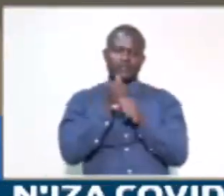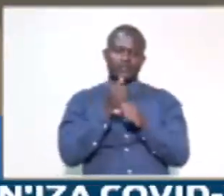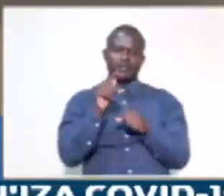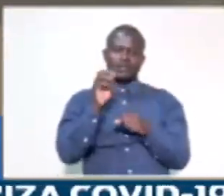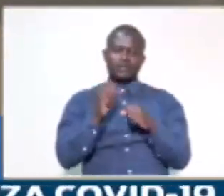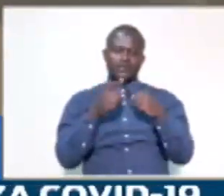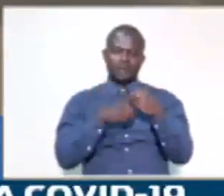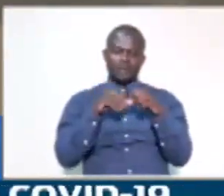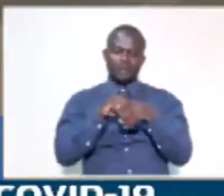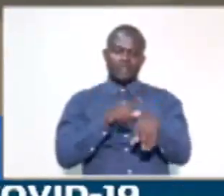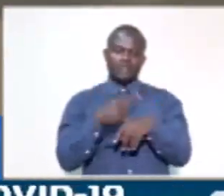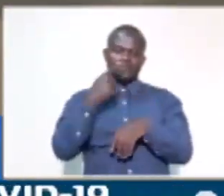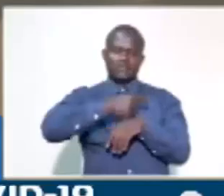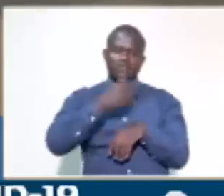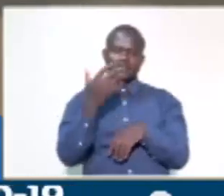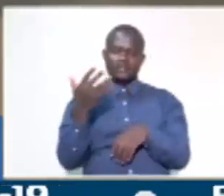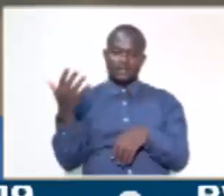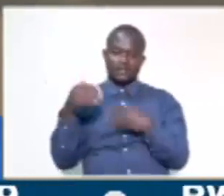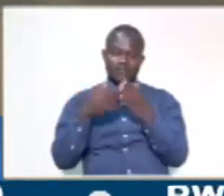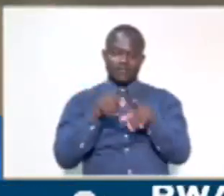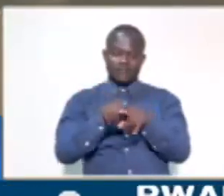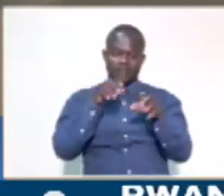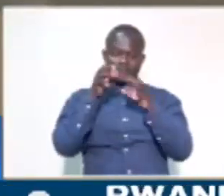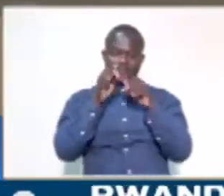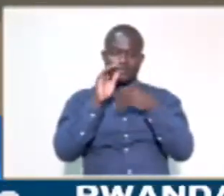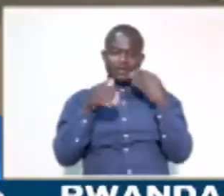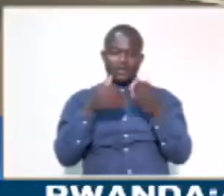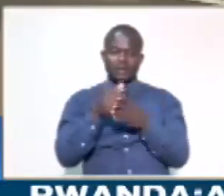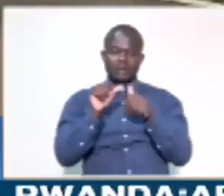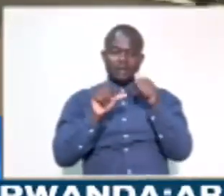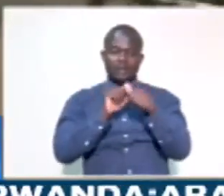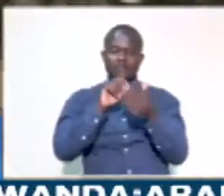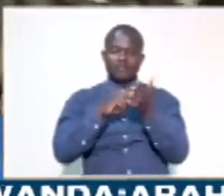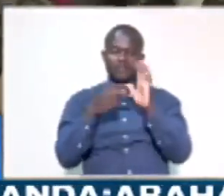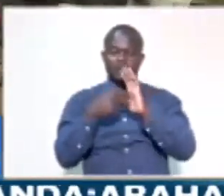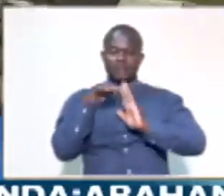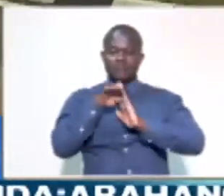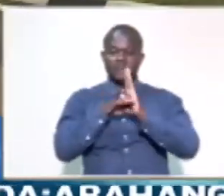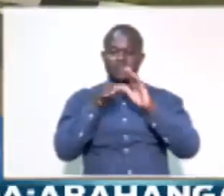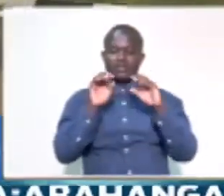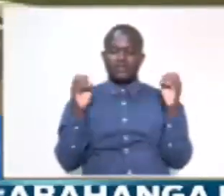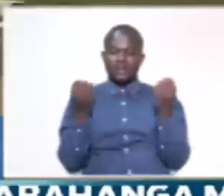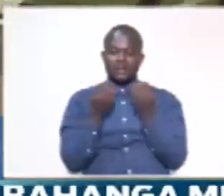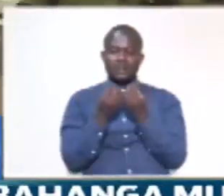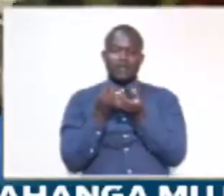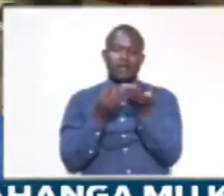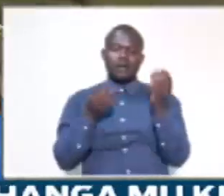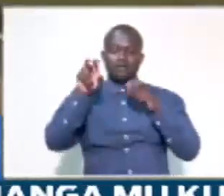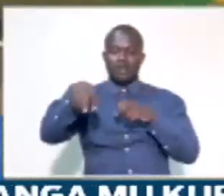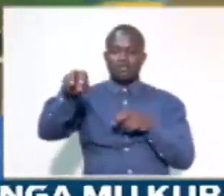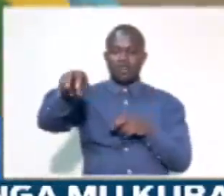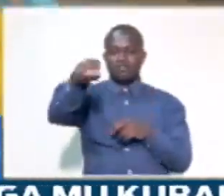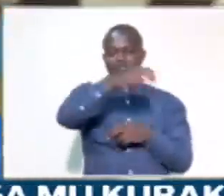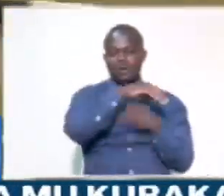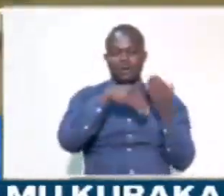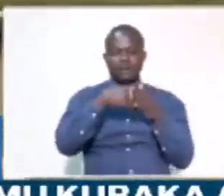600 mu gihe cy'iminsi 55 ari nako basobanurira abaturage ibirana n'imishinga na programme z'uyu muryango aho bageze hose.